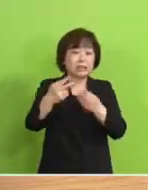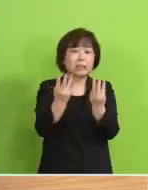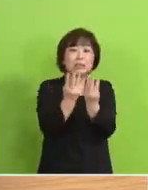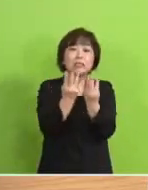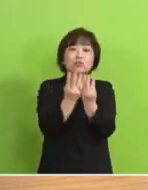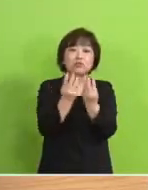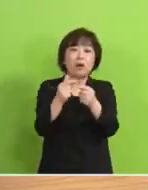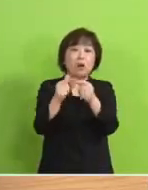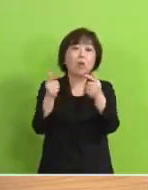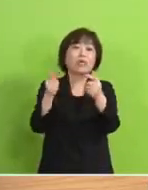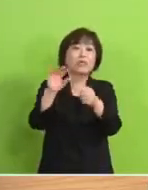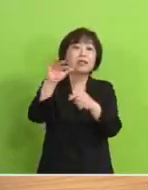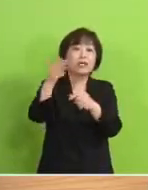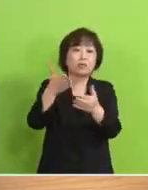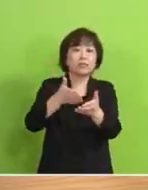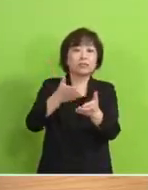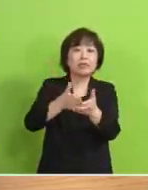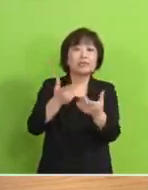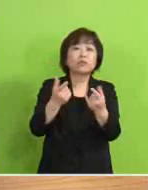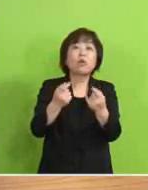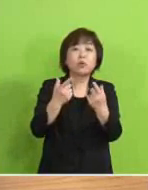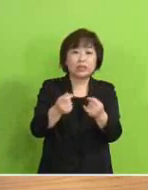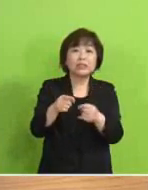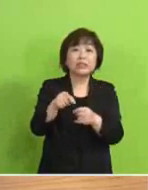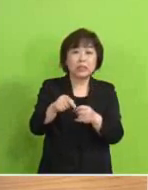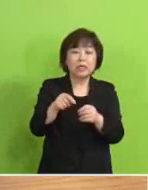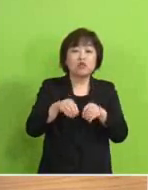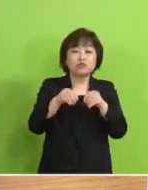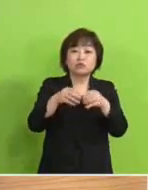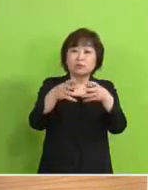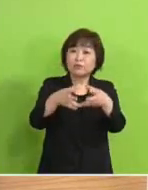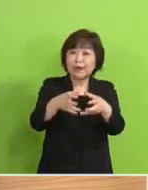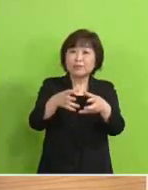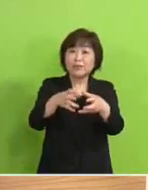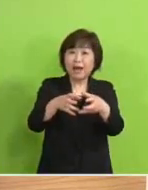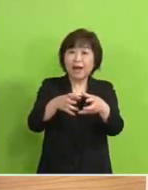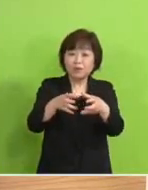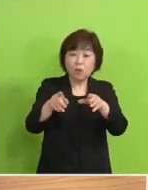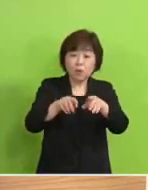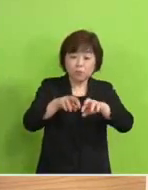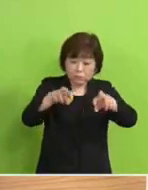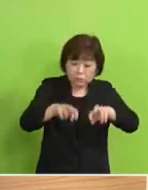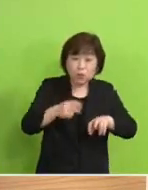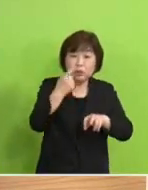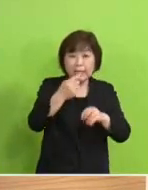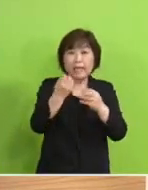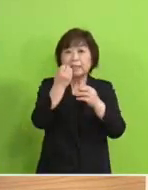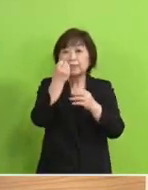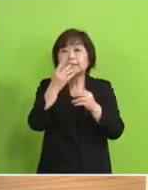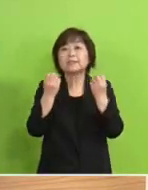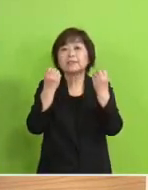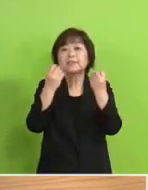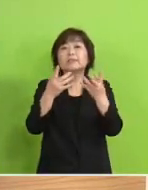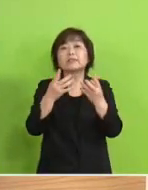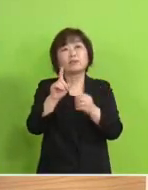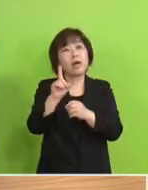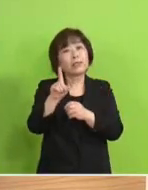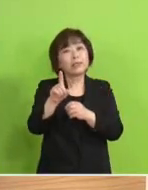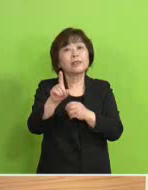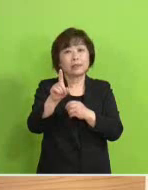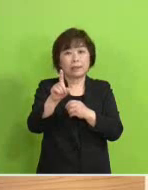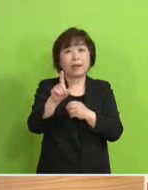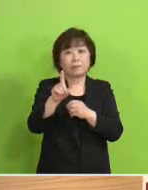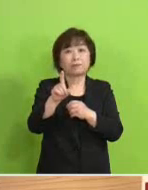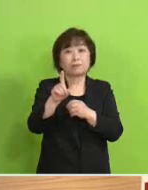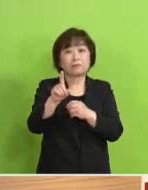数は多いんですが、説明したとおり、クラスターの追いかけの中で、新規は1件だ